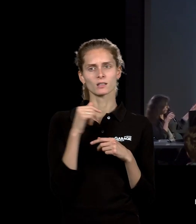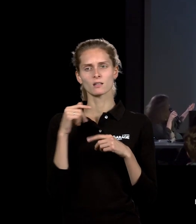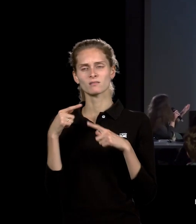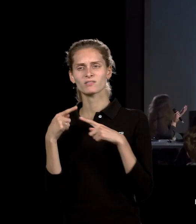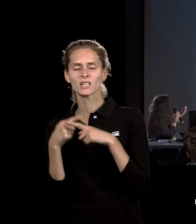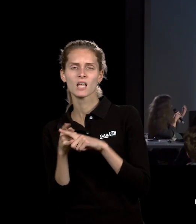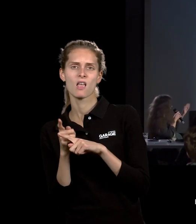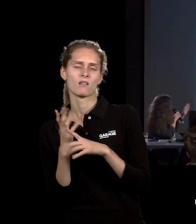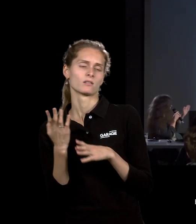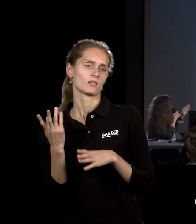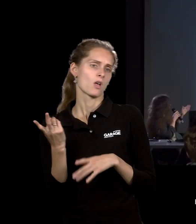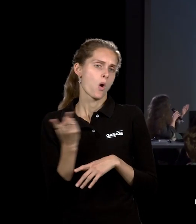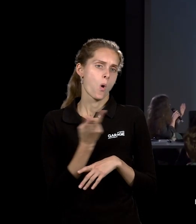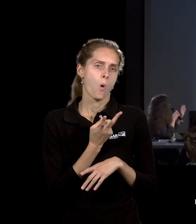сделаны...